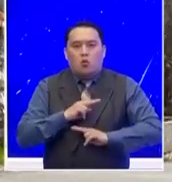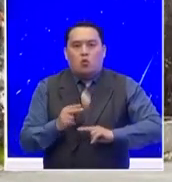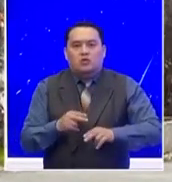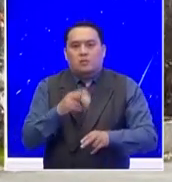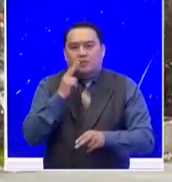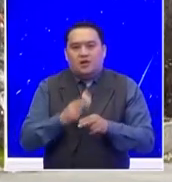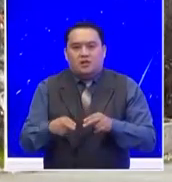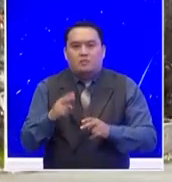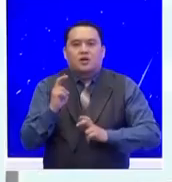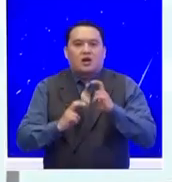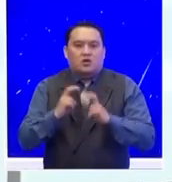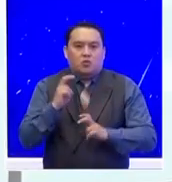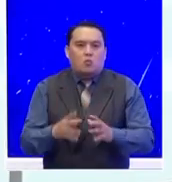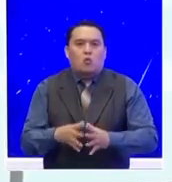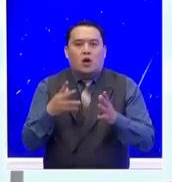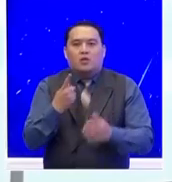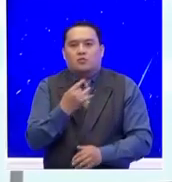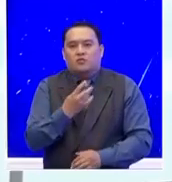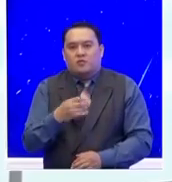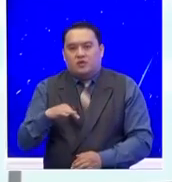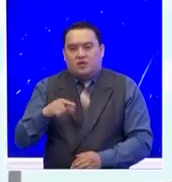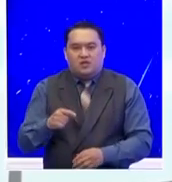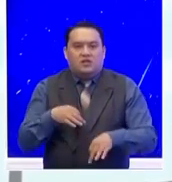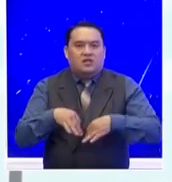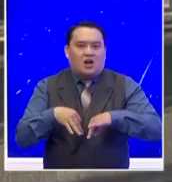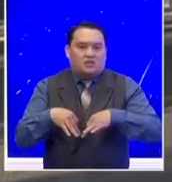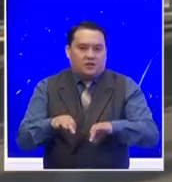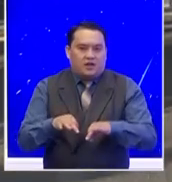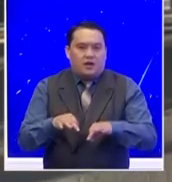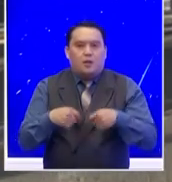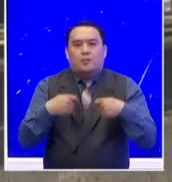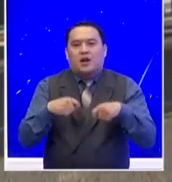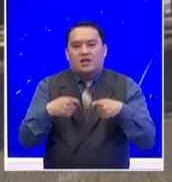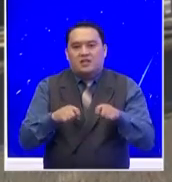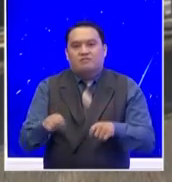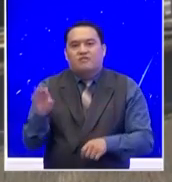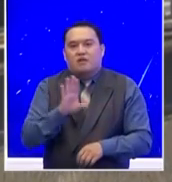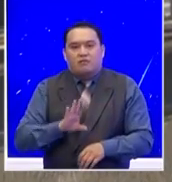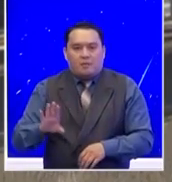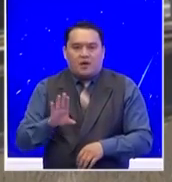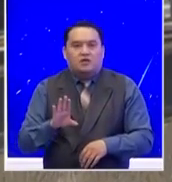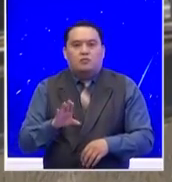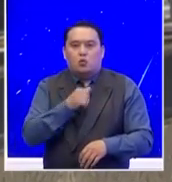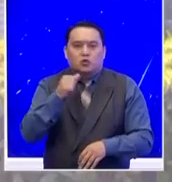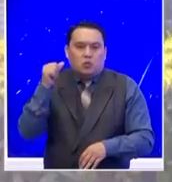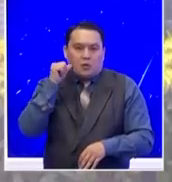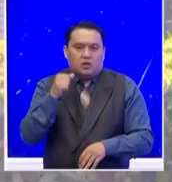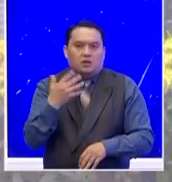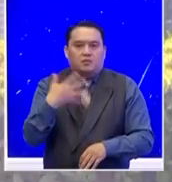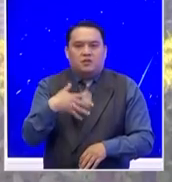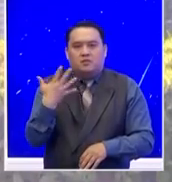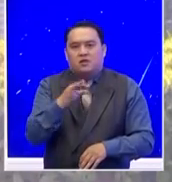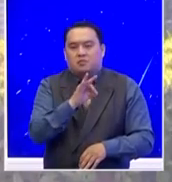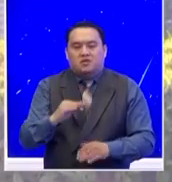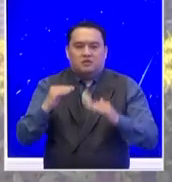потери производства оцениваются в более чем 2 миллиона транспортных средств. Продажи на европейском авторынке в прошлом месяце упали